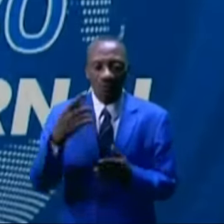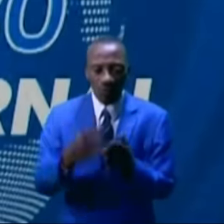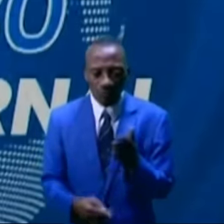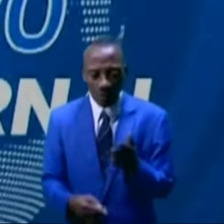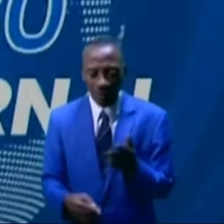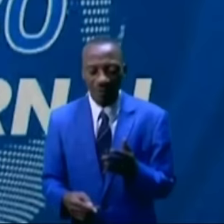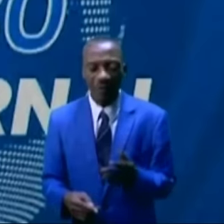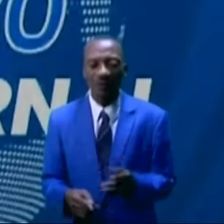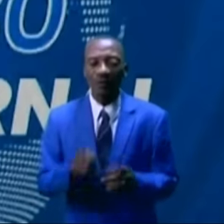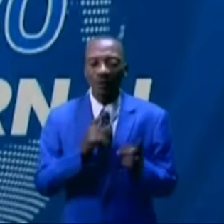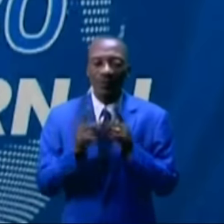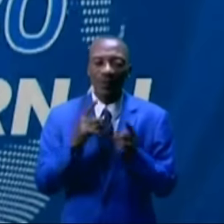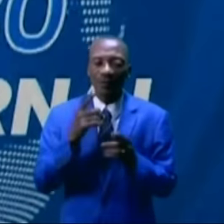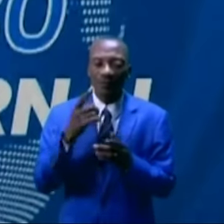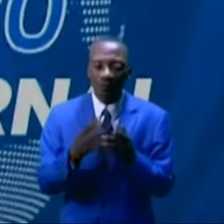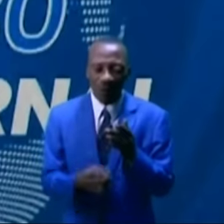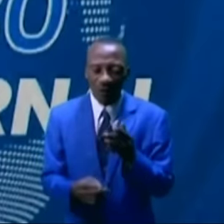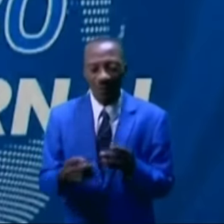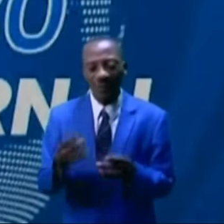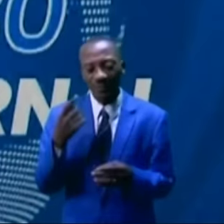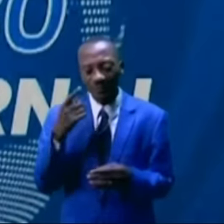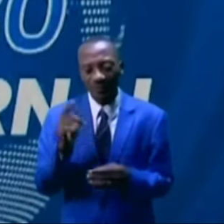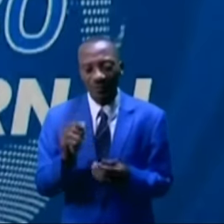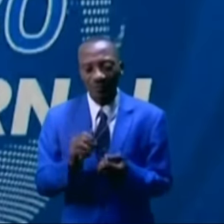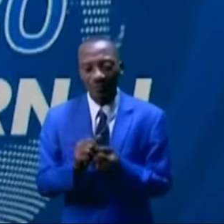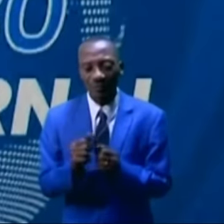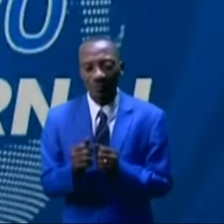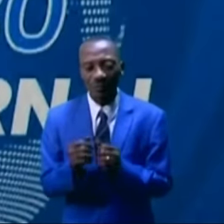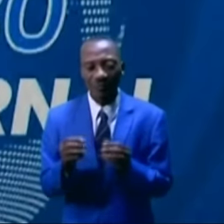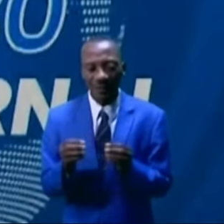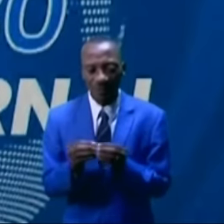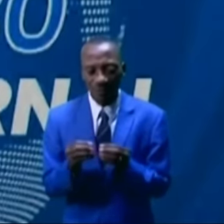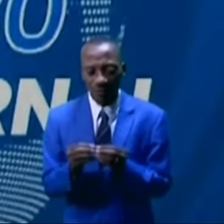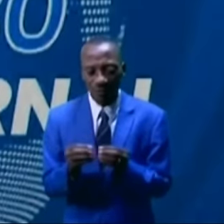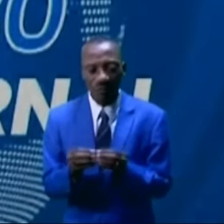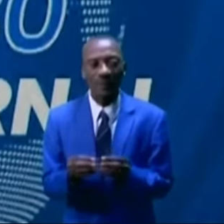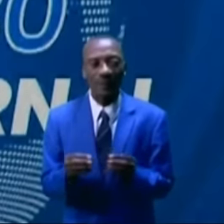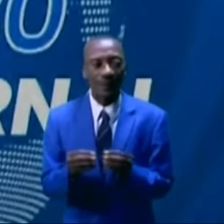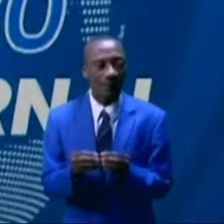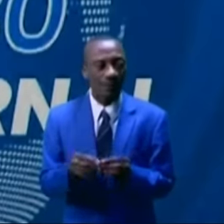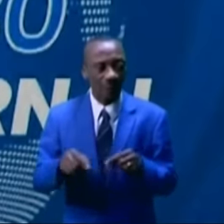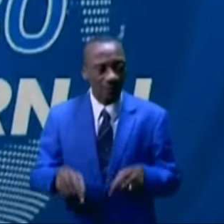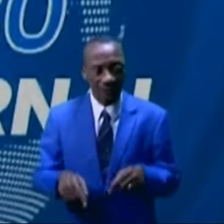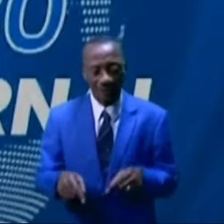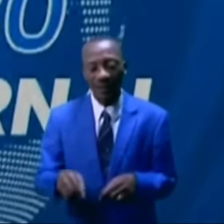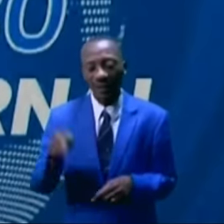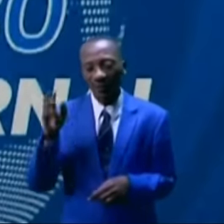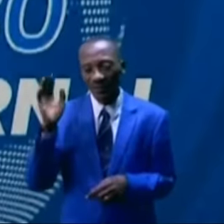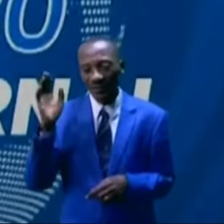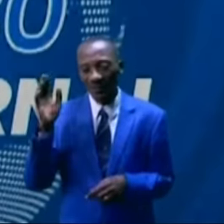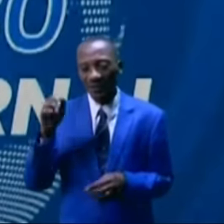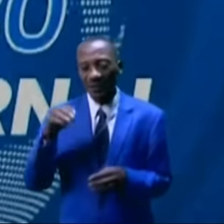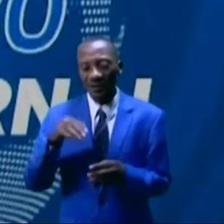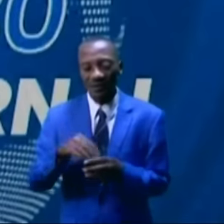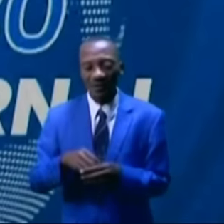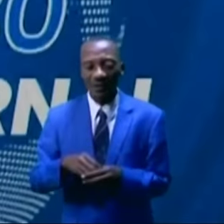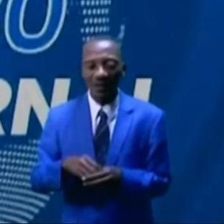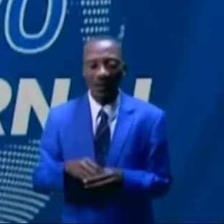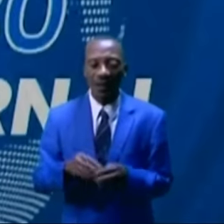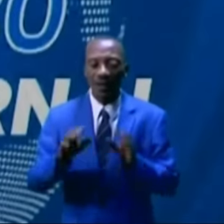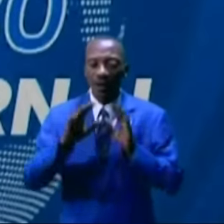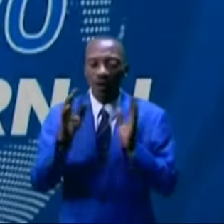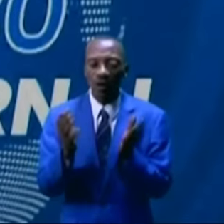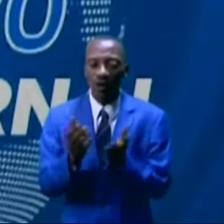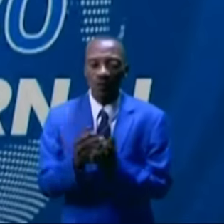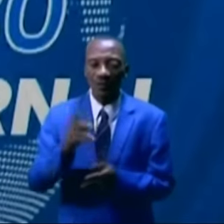SS implanté au quartier Yolo Sud dans la commune de Kalamoun. C'était à l'occasion de la célébration de la journée mondiale contre la trépanocytose,